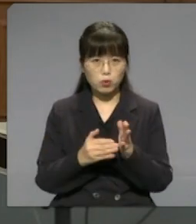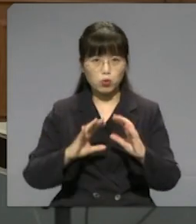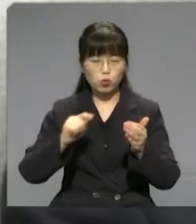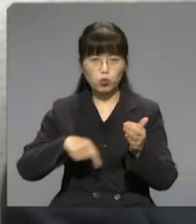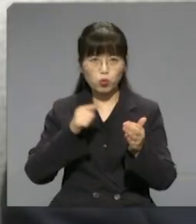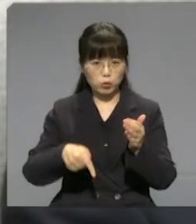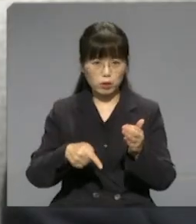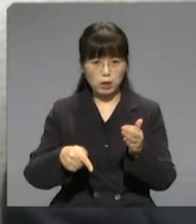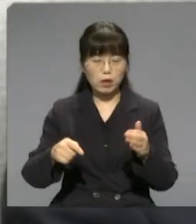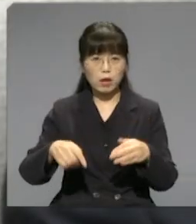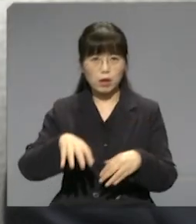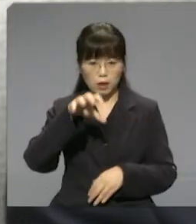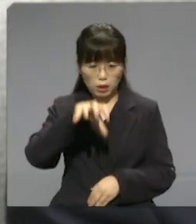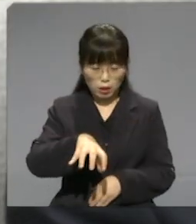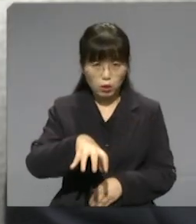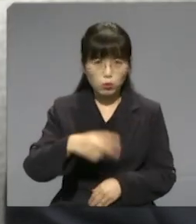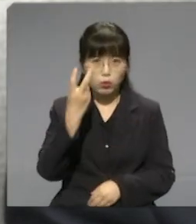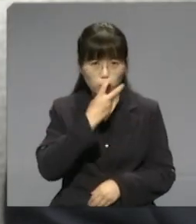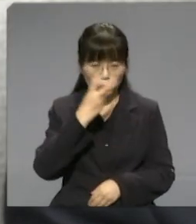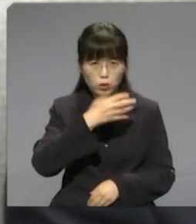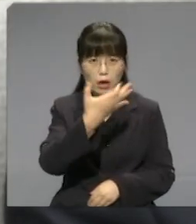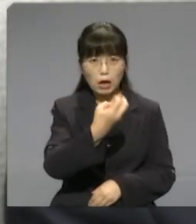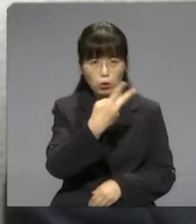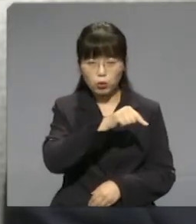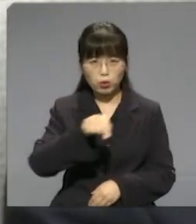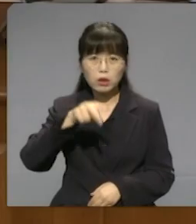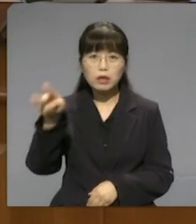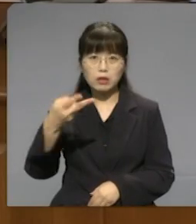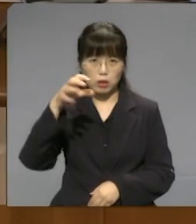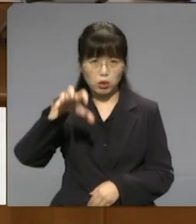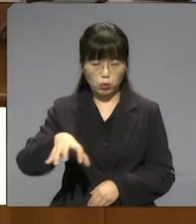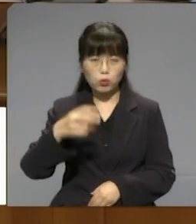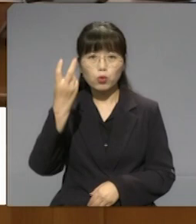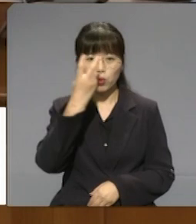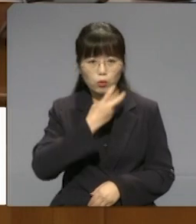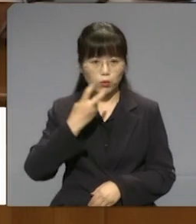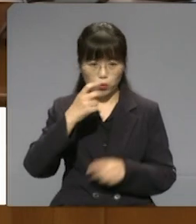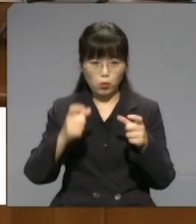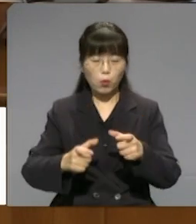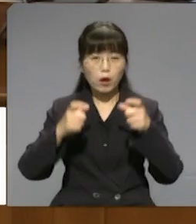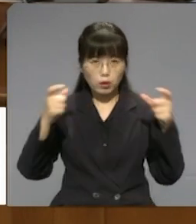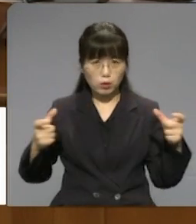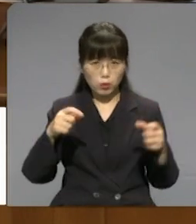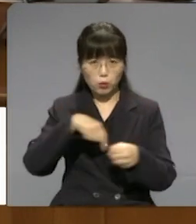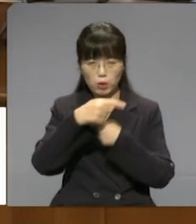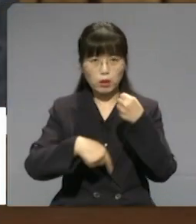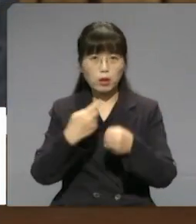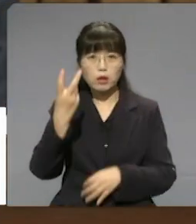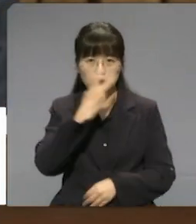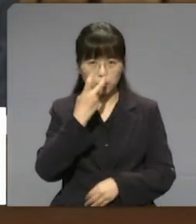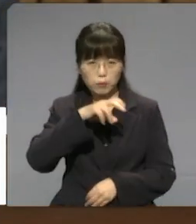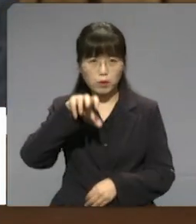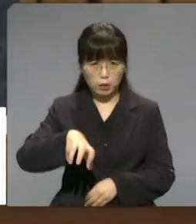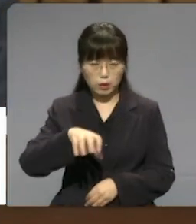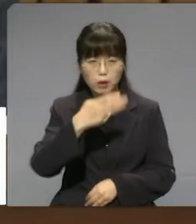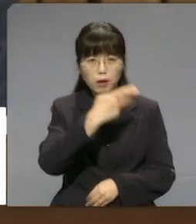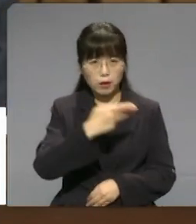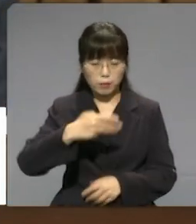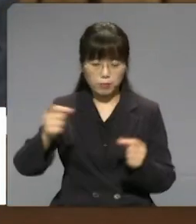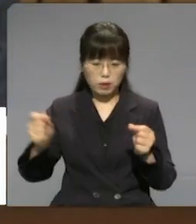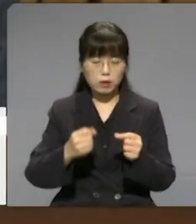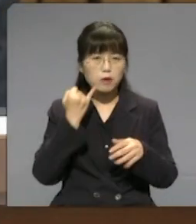국내 해수 채취 지점을 92곳에서 200곳으로 확대하고 방사능 검축 범위도 태평양 인근